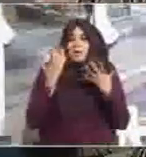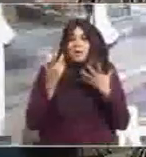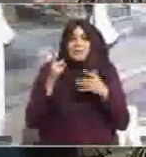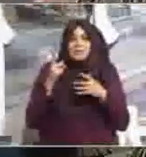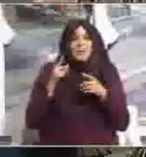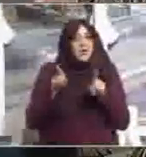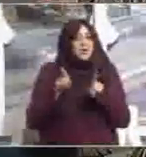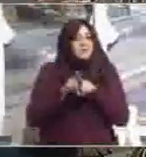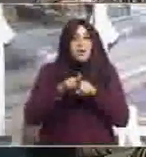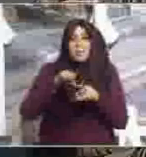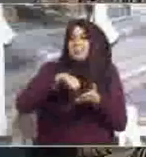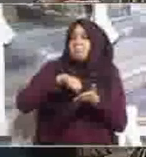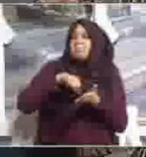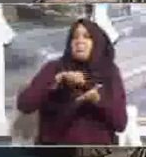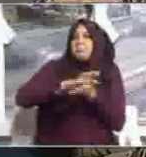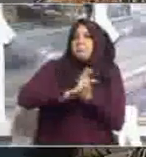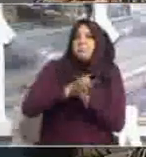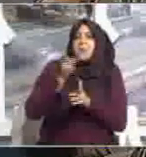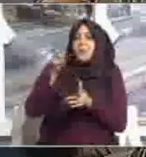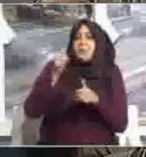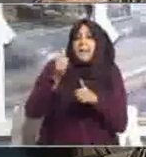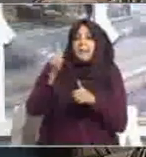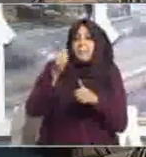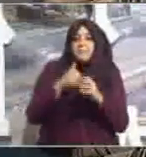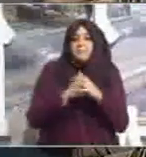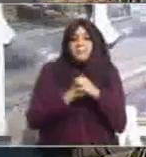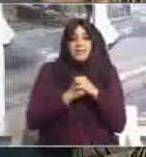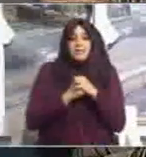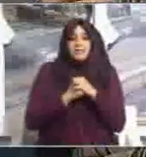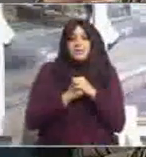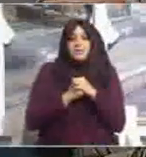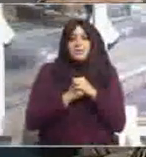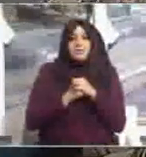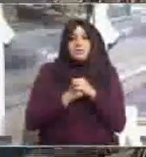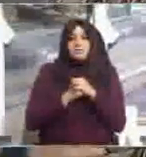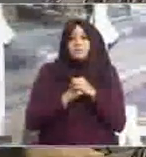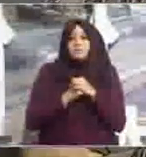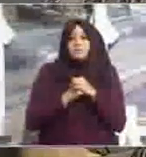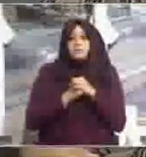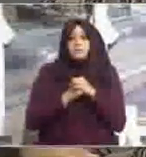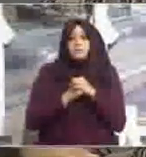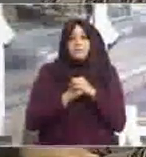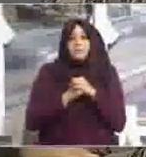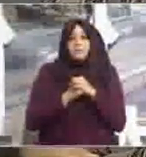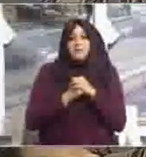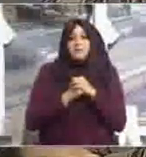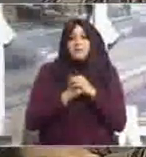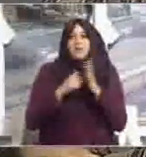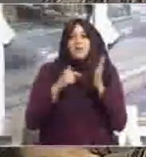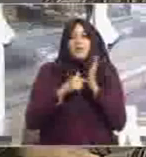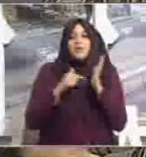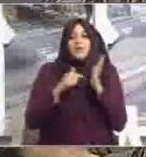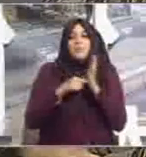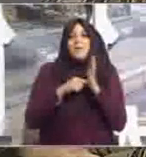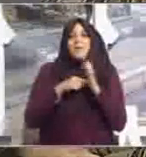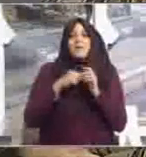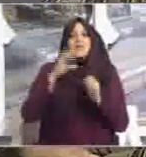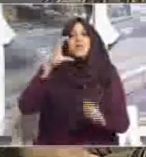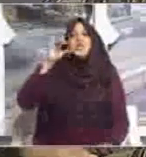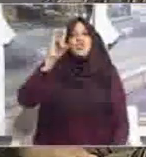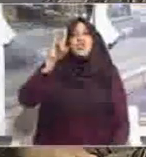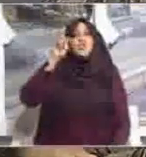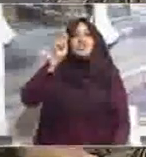ذل كبير شفت يعني بمعنى ان الانسان لما يعني يجي شوف الشيخ الشعراوي رحمه الله عليه